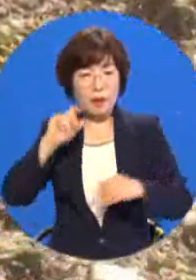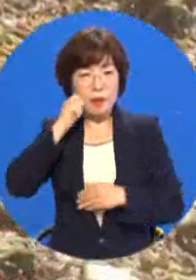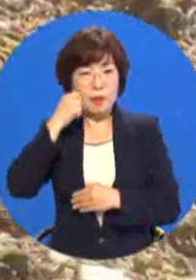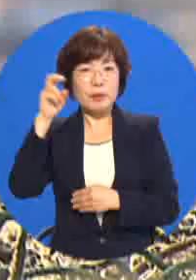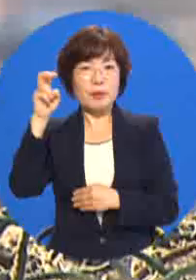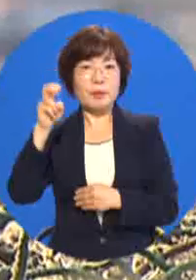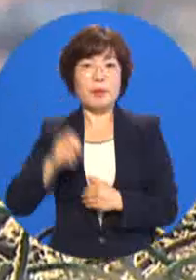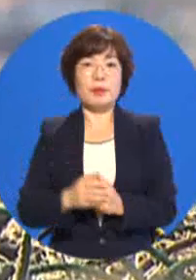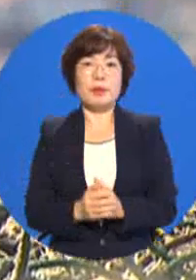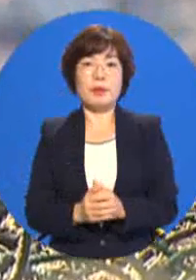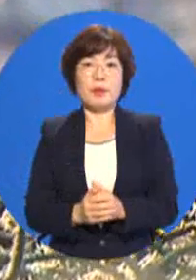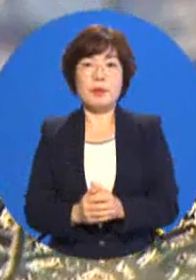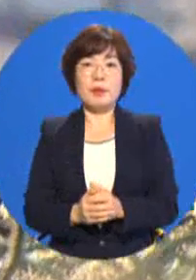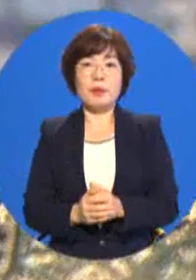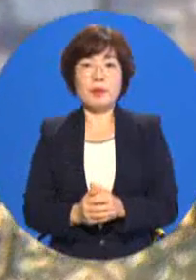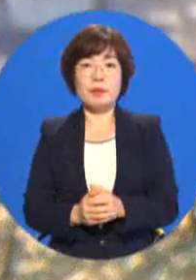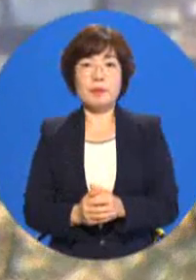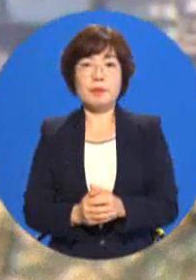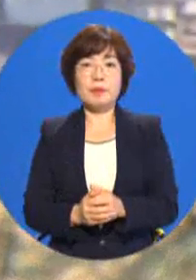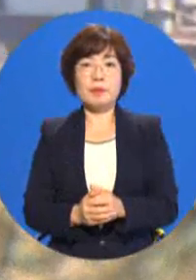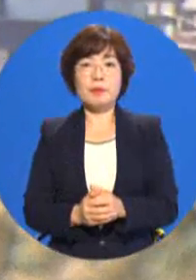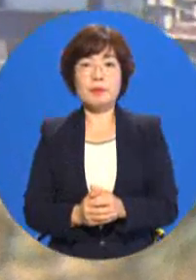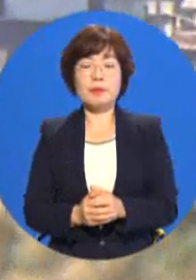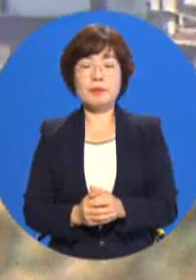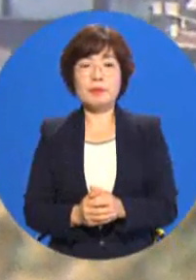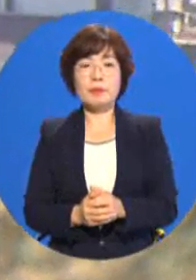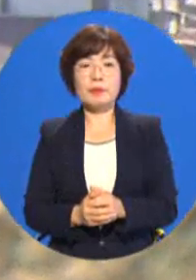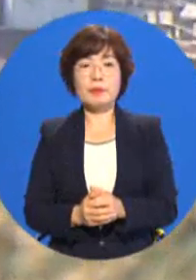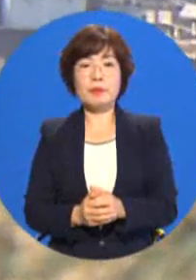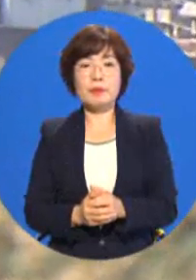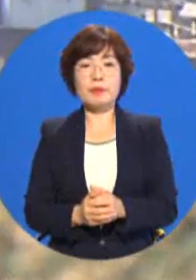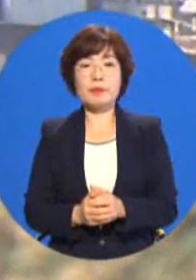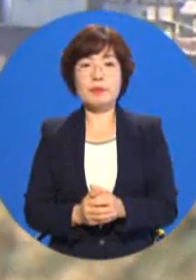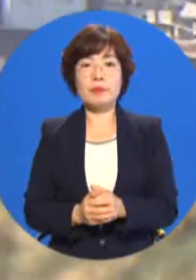해결점을 찾기가 쉽지 않아 보입니다. MBC 뉴스 강서영입니다.